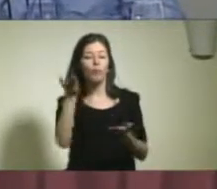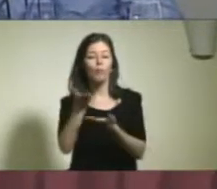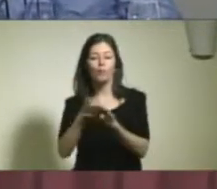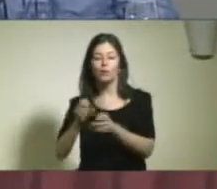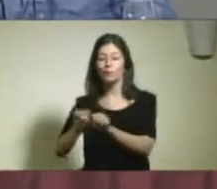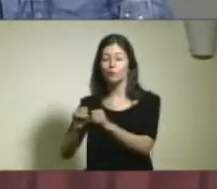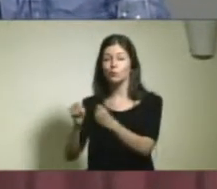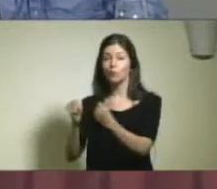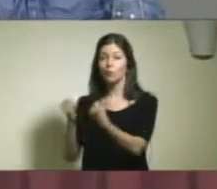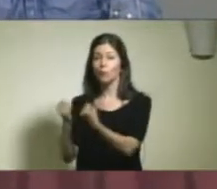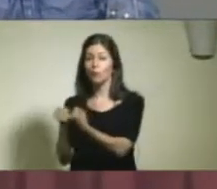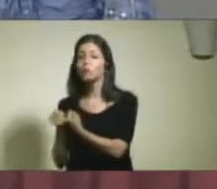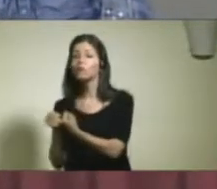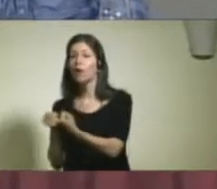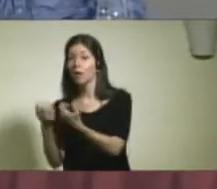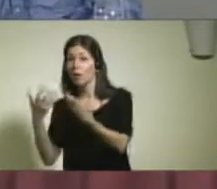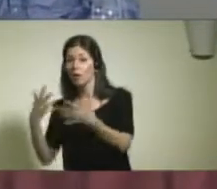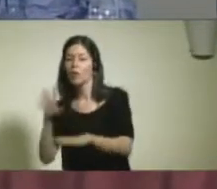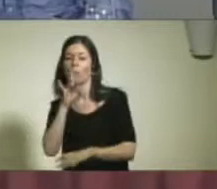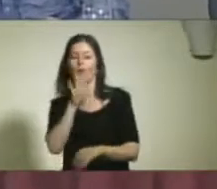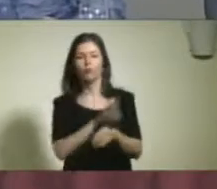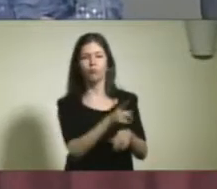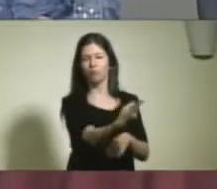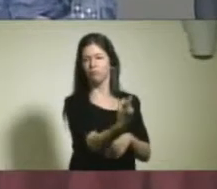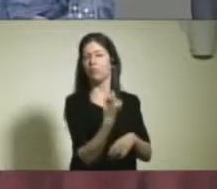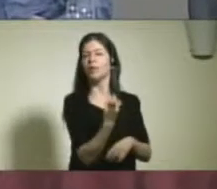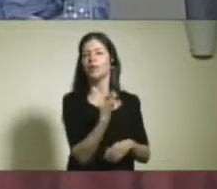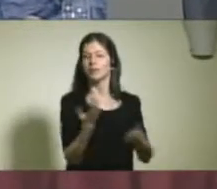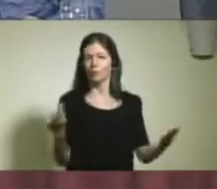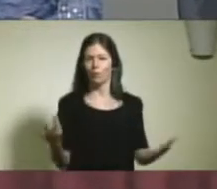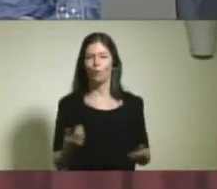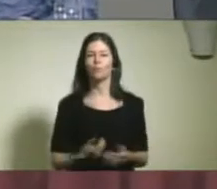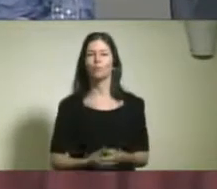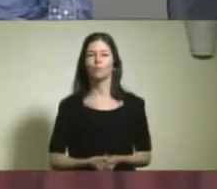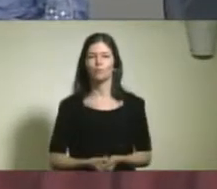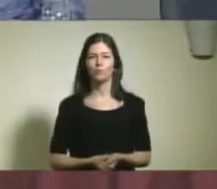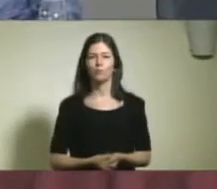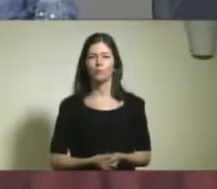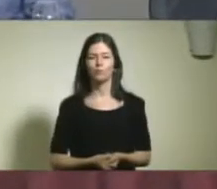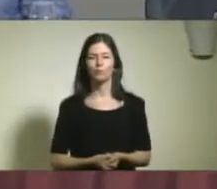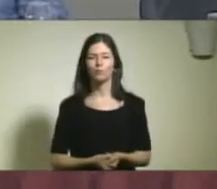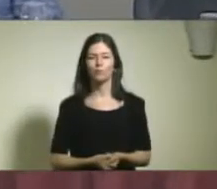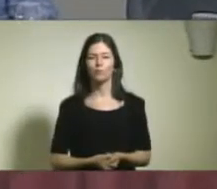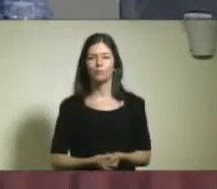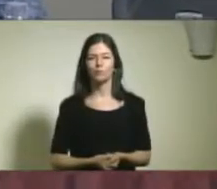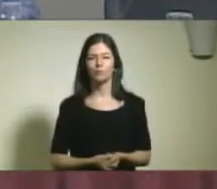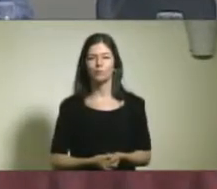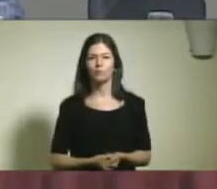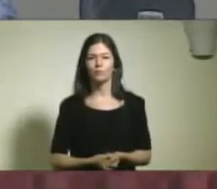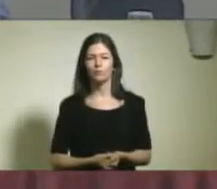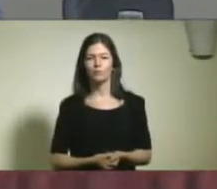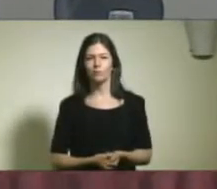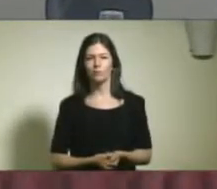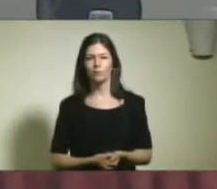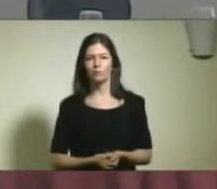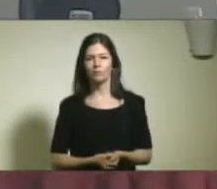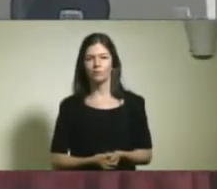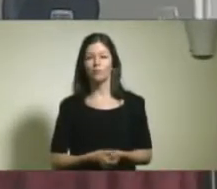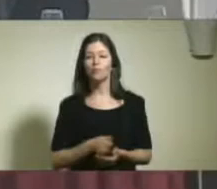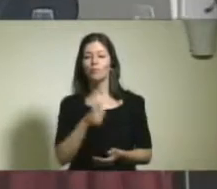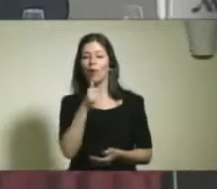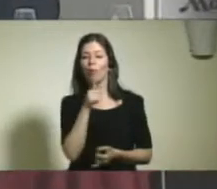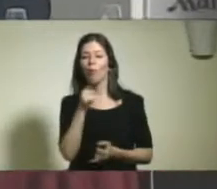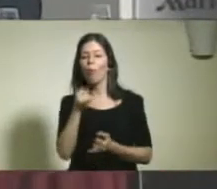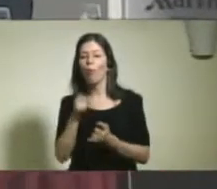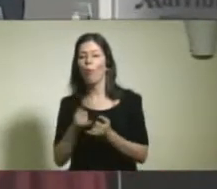social, on abordera cette question-là. D'ailleurs, je voulais toucher à cet aspect-là dans comme on dit, dans la